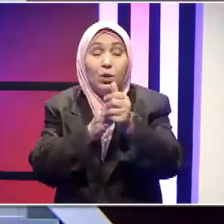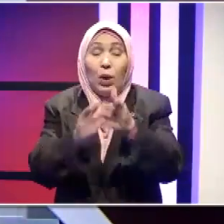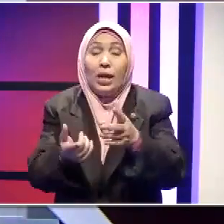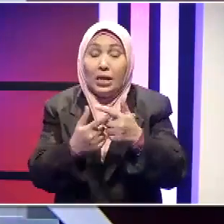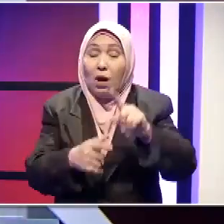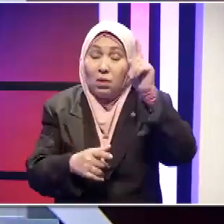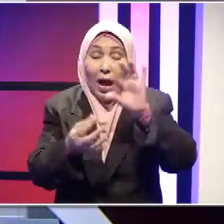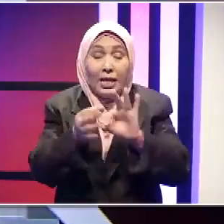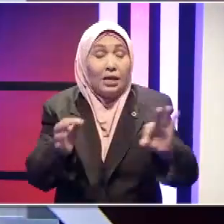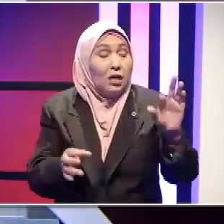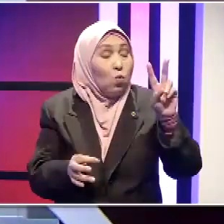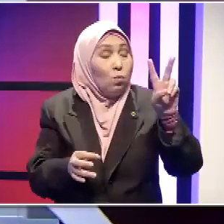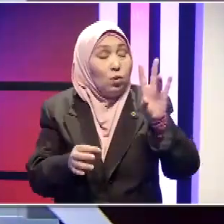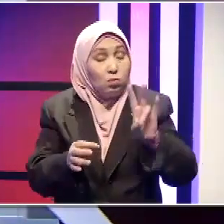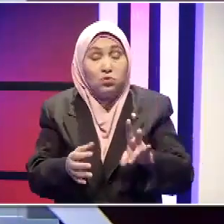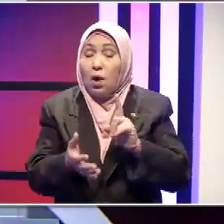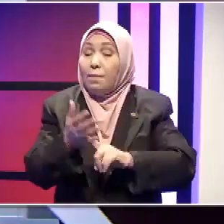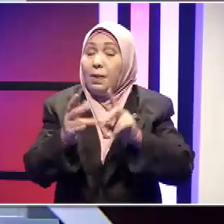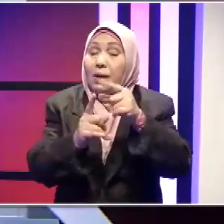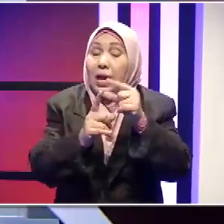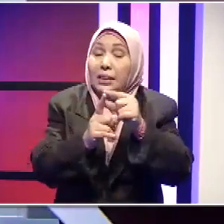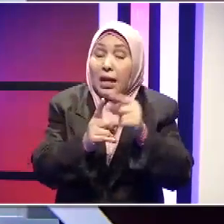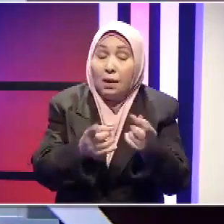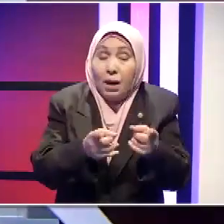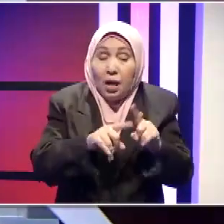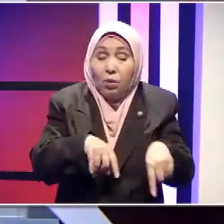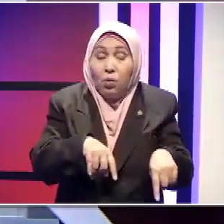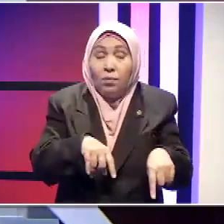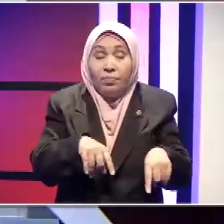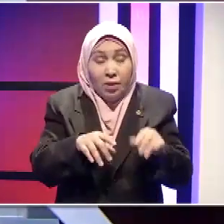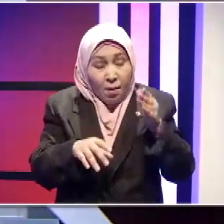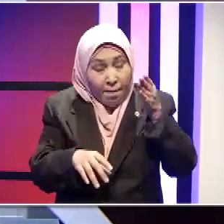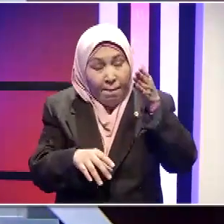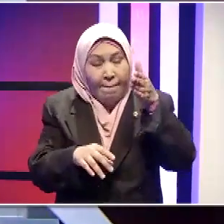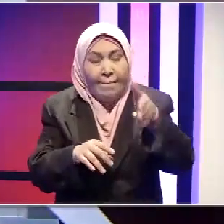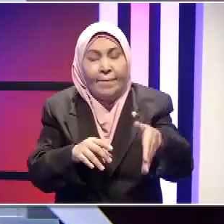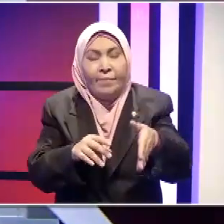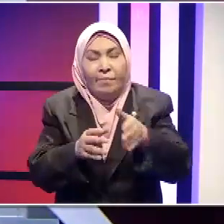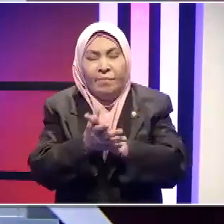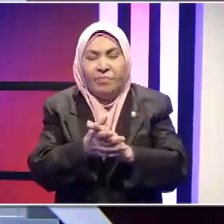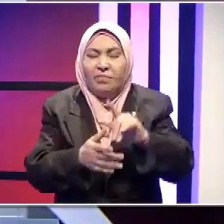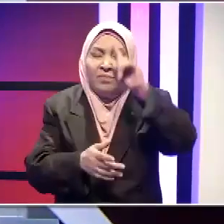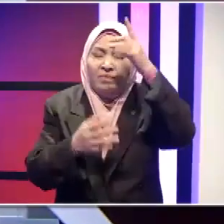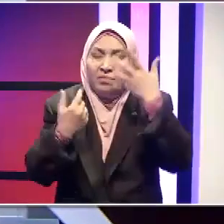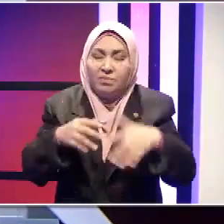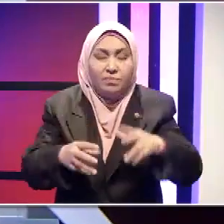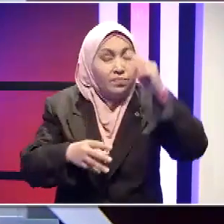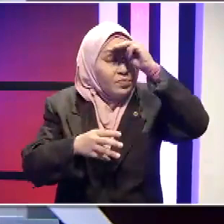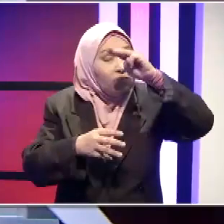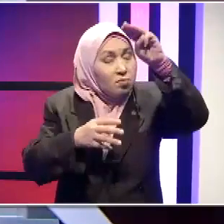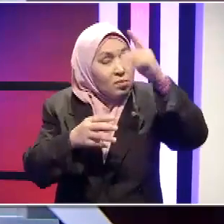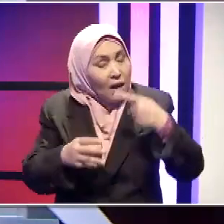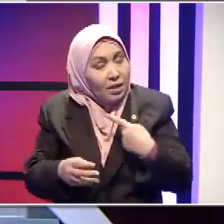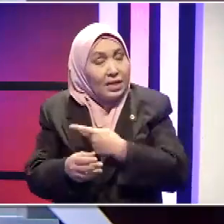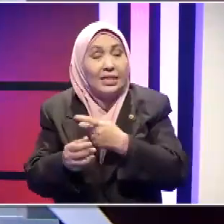27 Hai apakah perkataan yang berlaku di sana nanti famannallahu Alaina Allah telah memuliakan kita